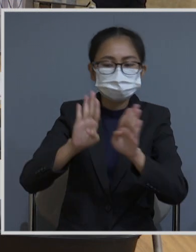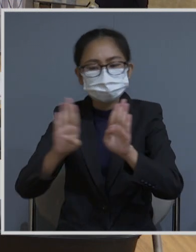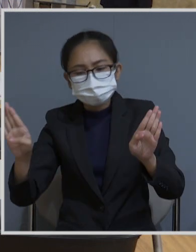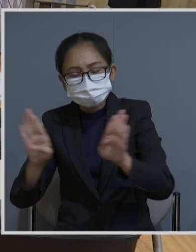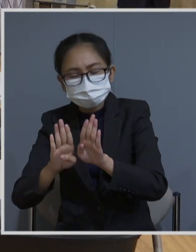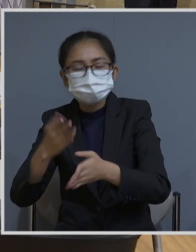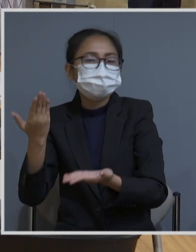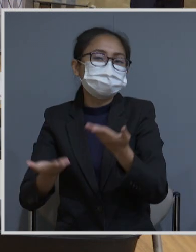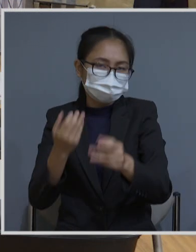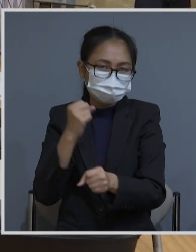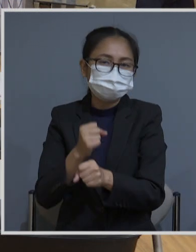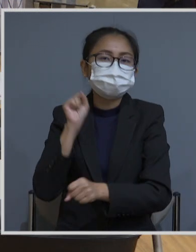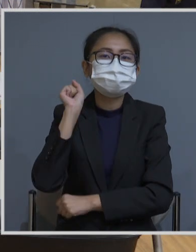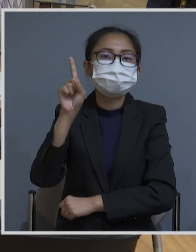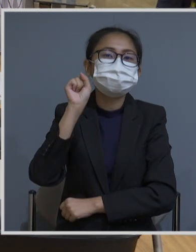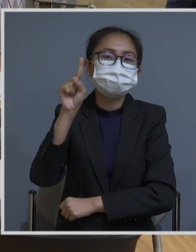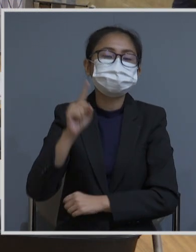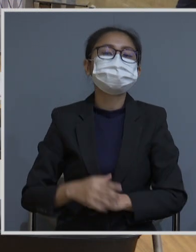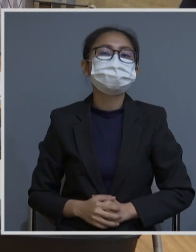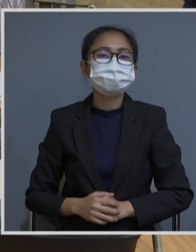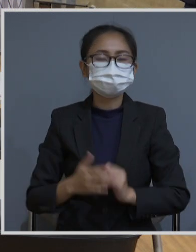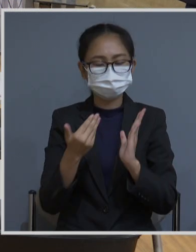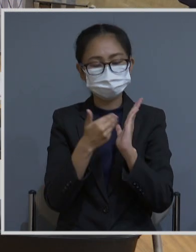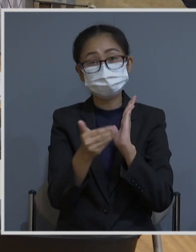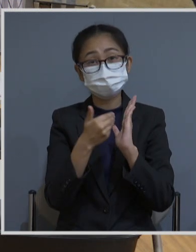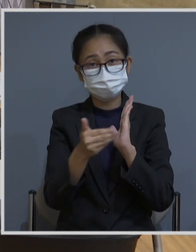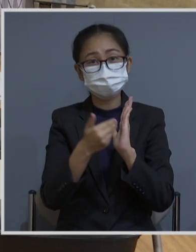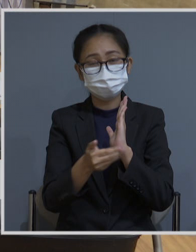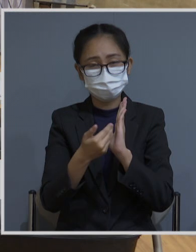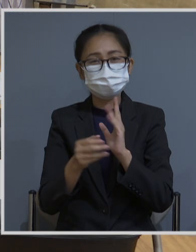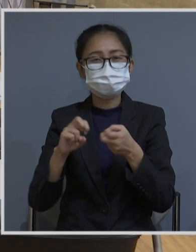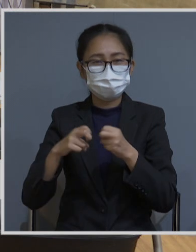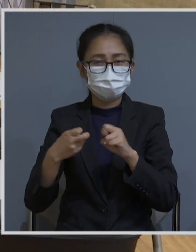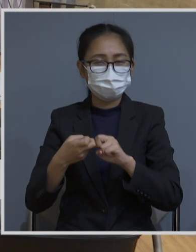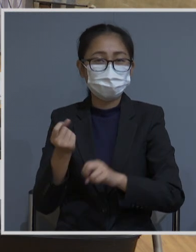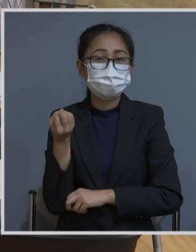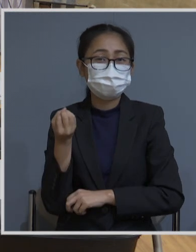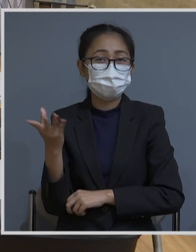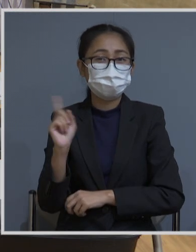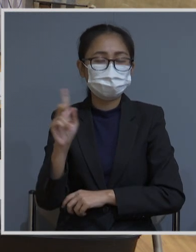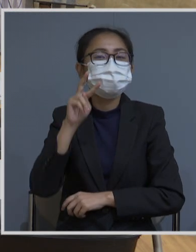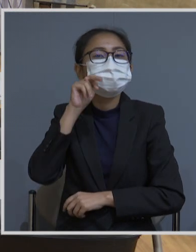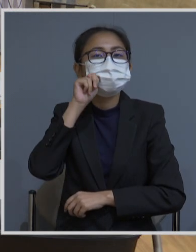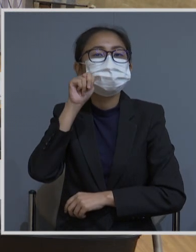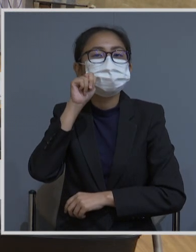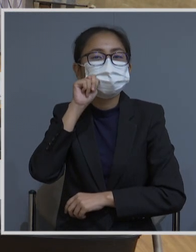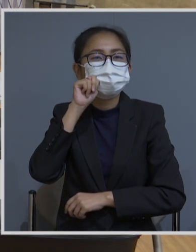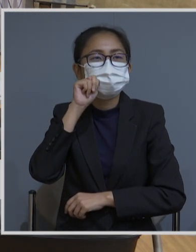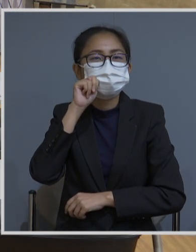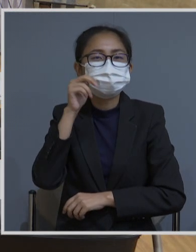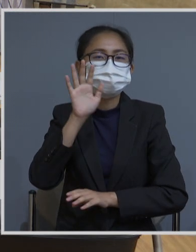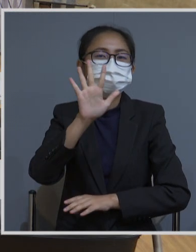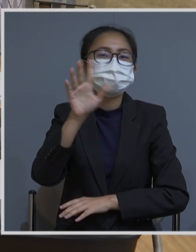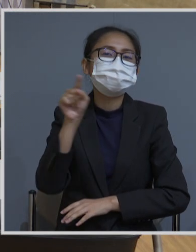เปิดหลายก็ควรจะเล่นดำเนินการนะครับภาคอีสานมีปัญหาจุดอ่อนก็คือระบบชลประทานมีแค่ 5